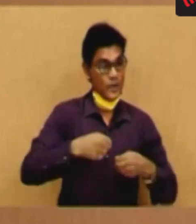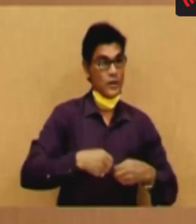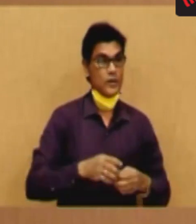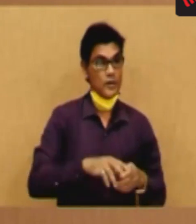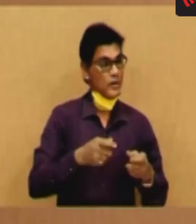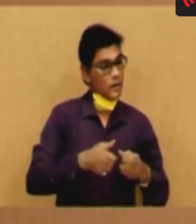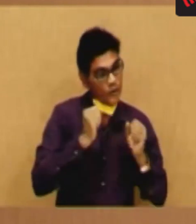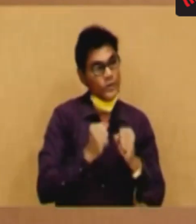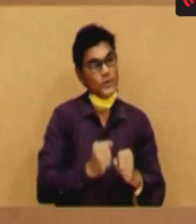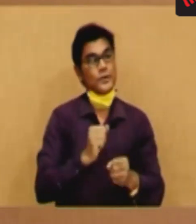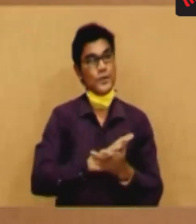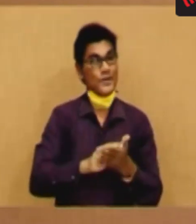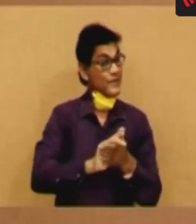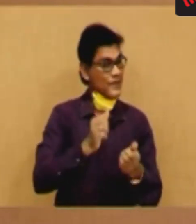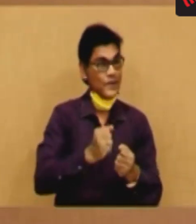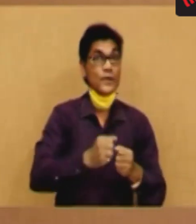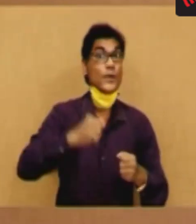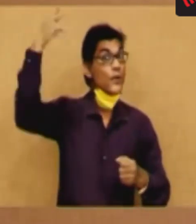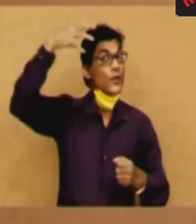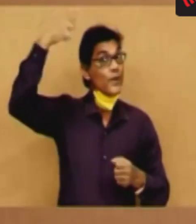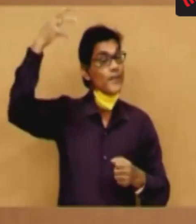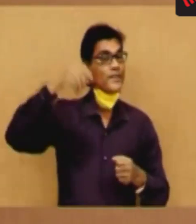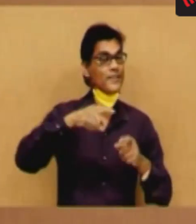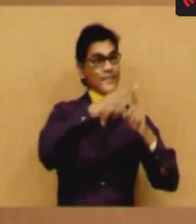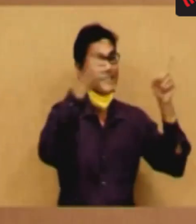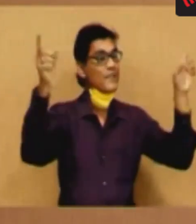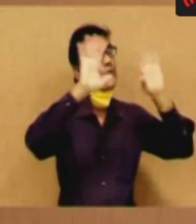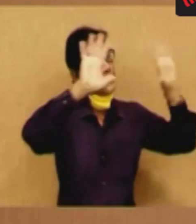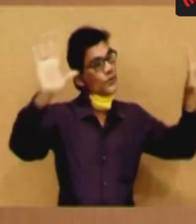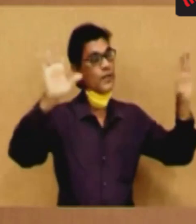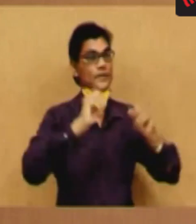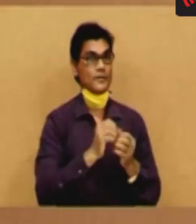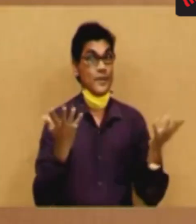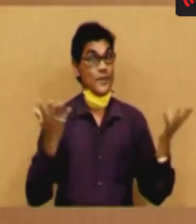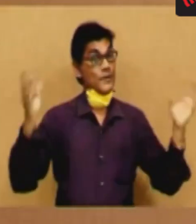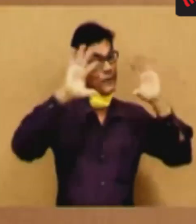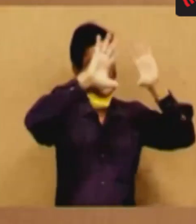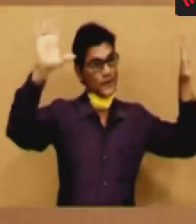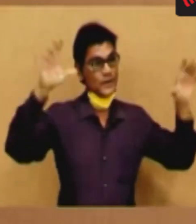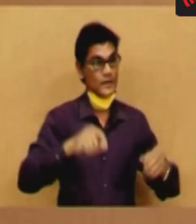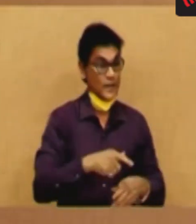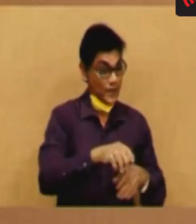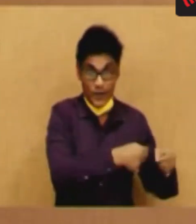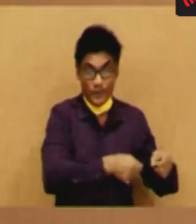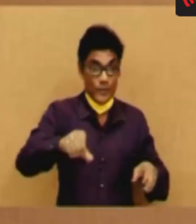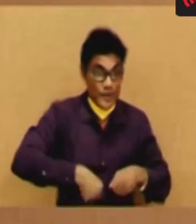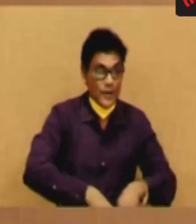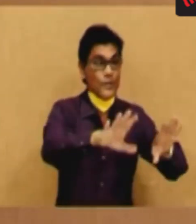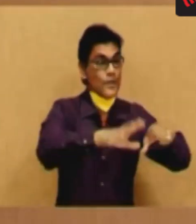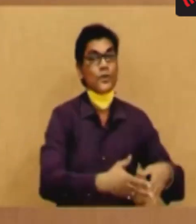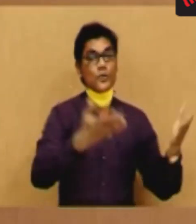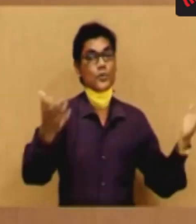ହେଲେ କାଚିଦେବା। ଆଜିକାଲି ଖରାଦିନ ହେଲାଣି ତେଣୁ ଖରାରେ ତାକୁ ଶୁଖେଇ ଦିଅନ୍ତୁ ଏବଂ ତାଙ୍କ ବିଛଣାଟିକୁ ମଧ୍ୟ